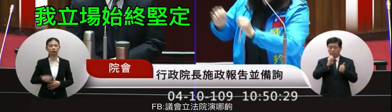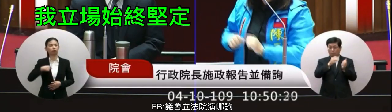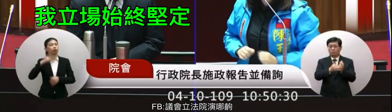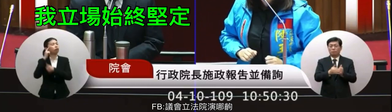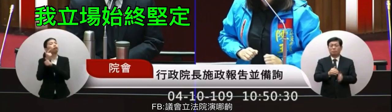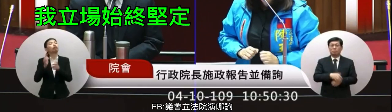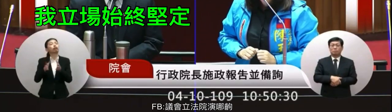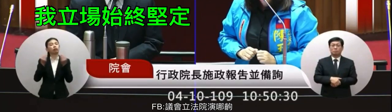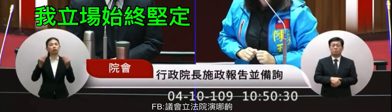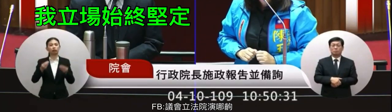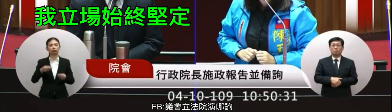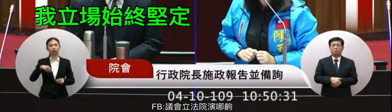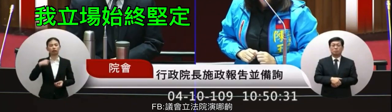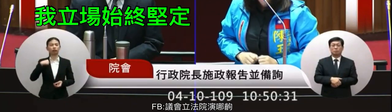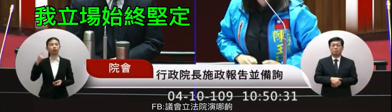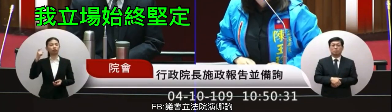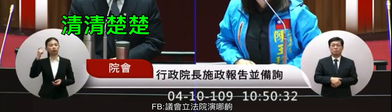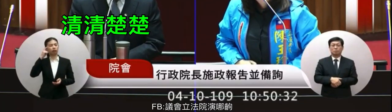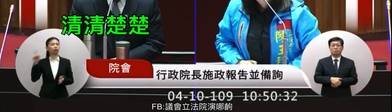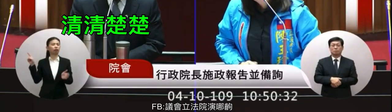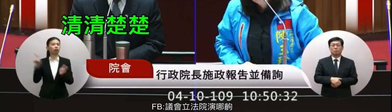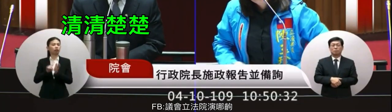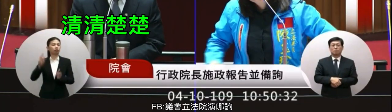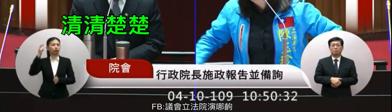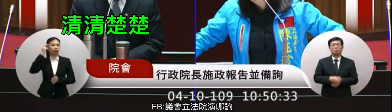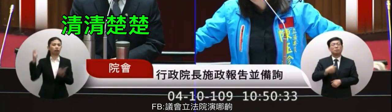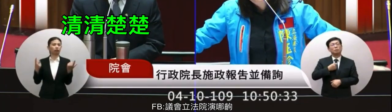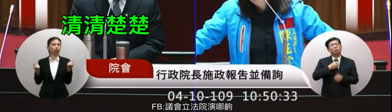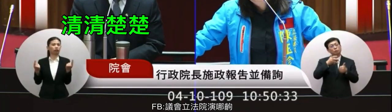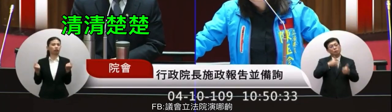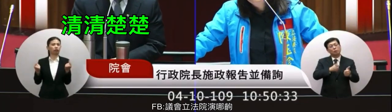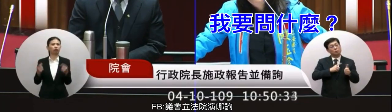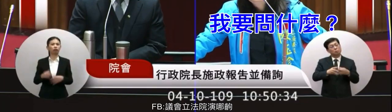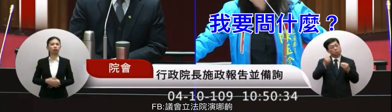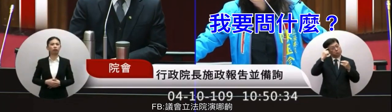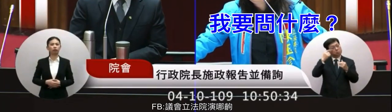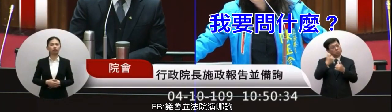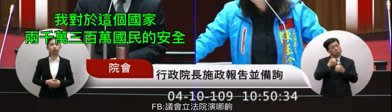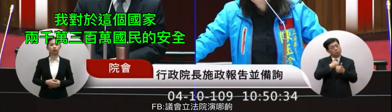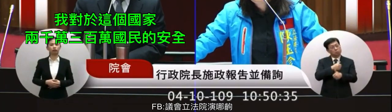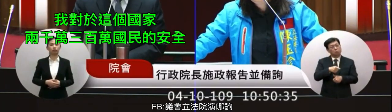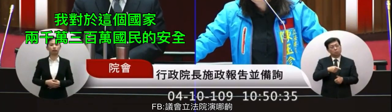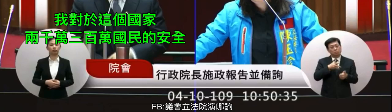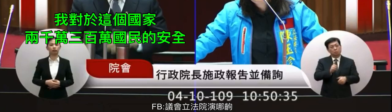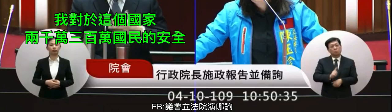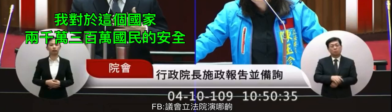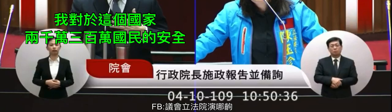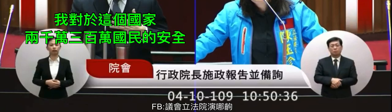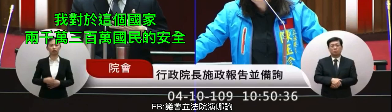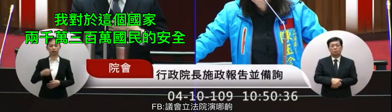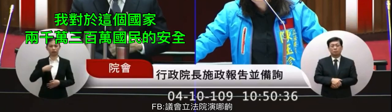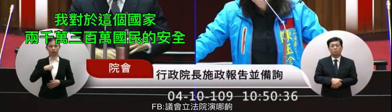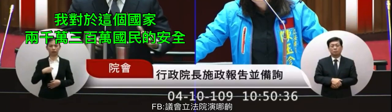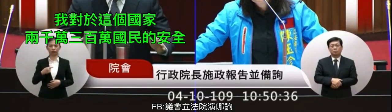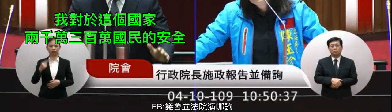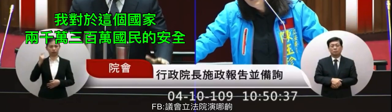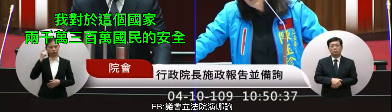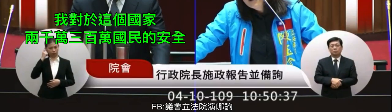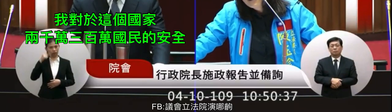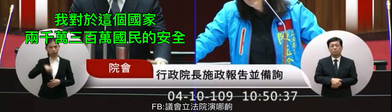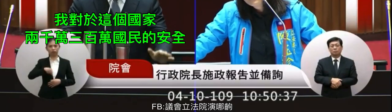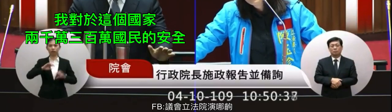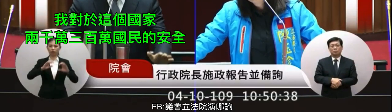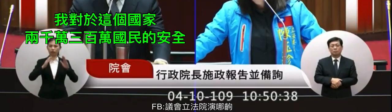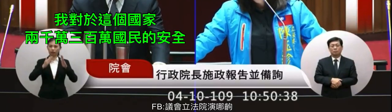虑，我立场始终坚定。 我要问什么？你不用考虑，我要问什么？ 我对于这个